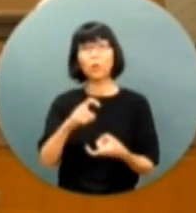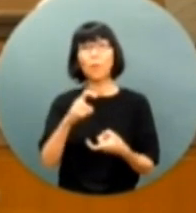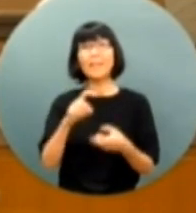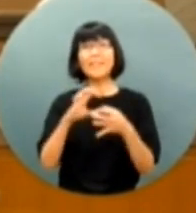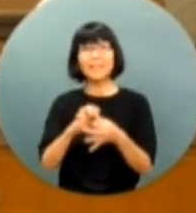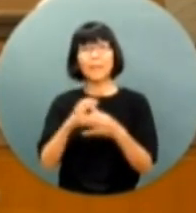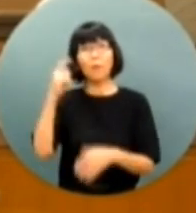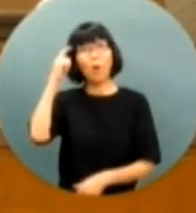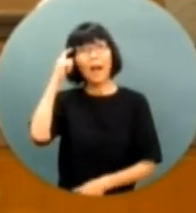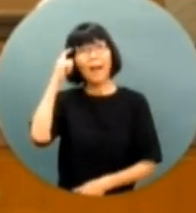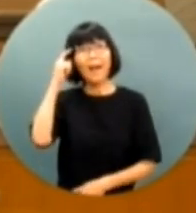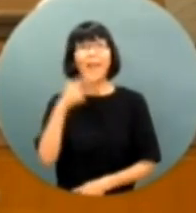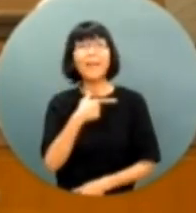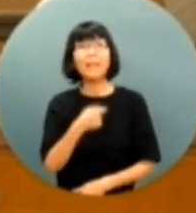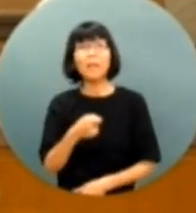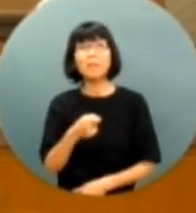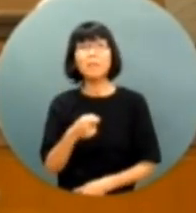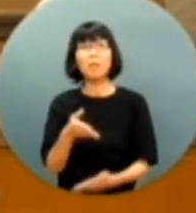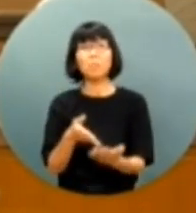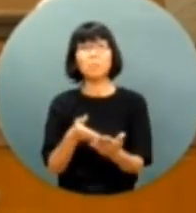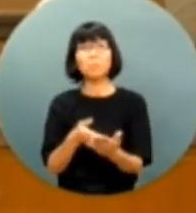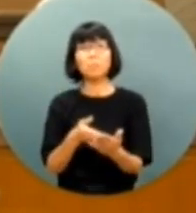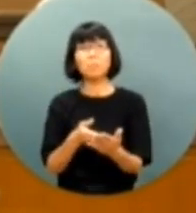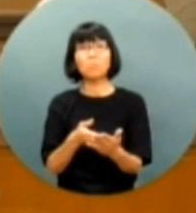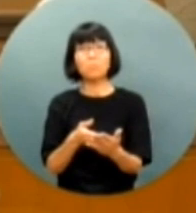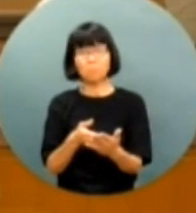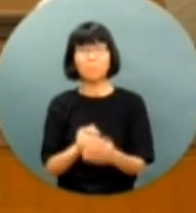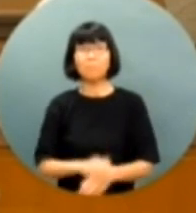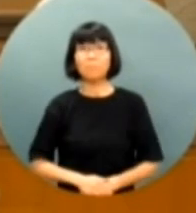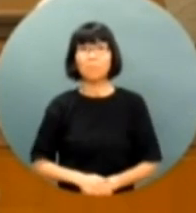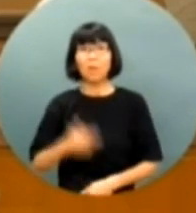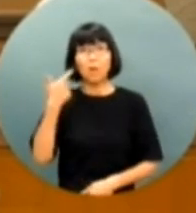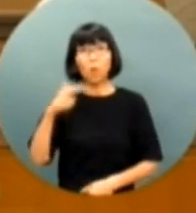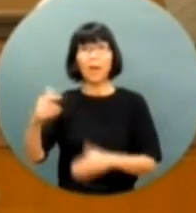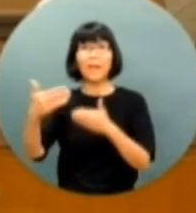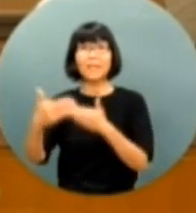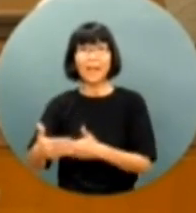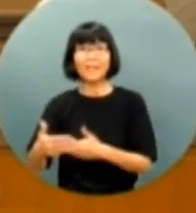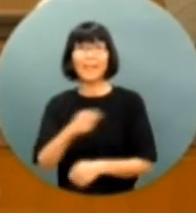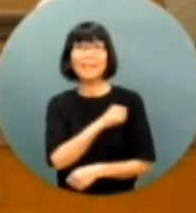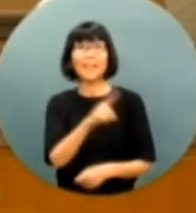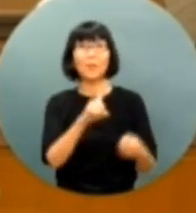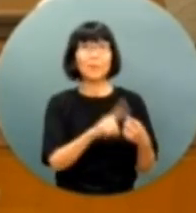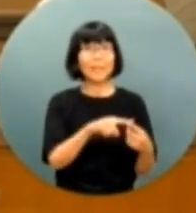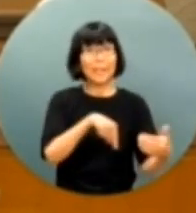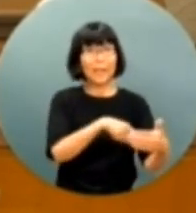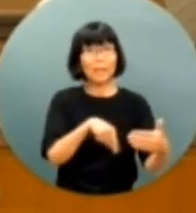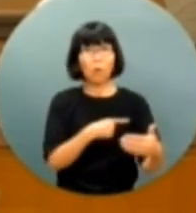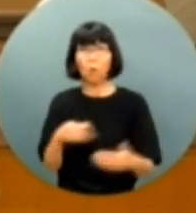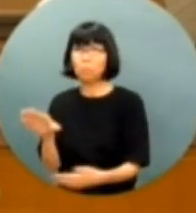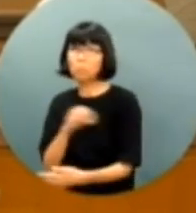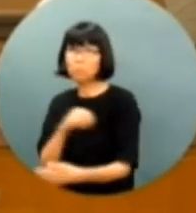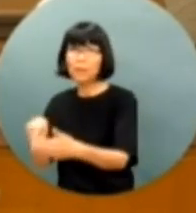と述べたという記事、2つ並べさせていただきましたが、半年間で非常にポジティブな記事からネガティブな